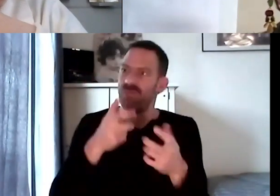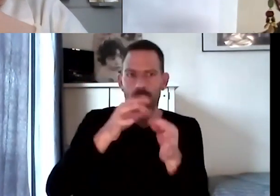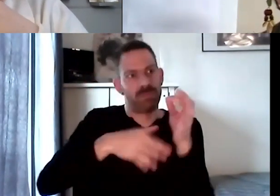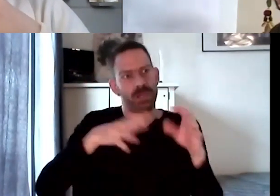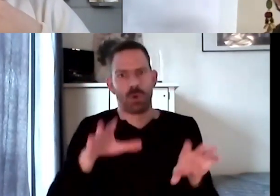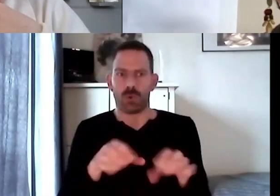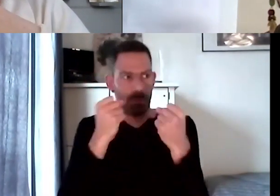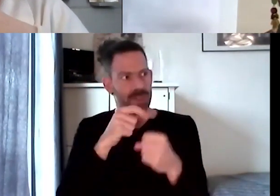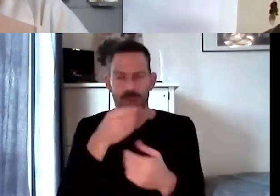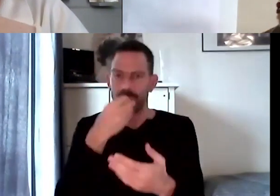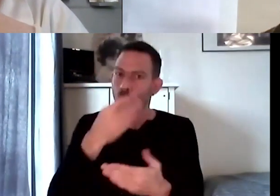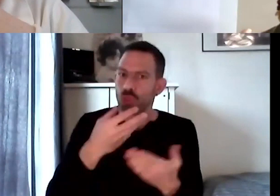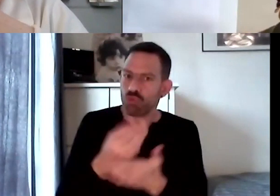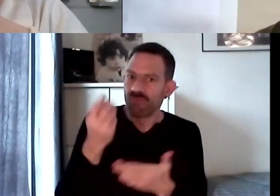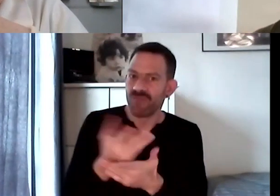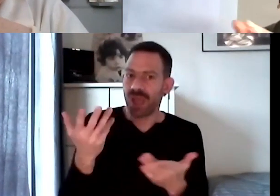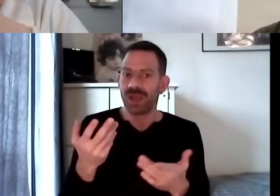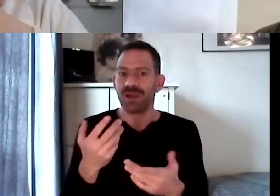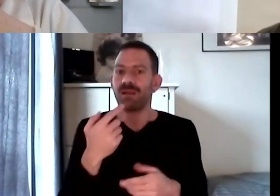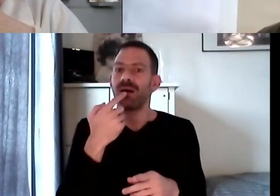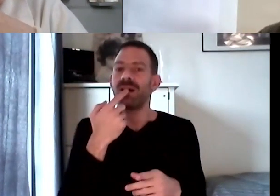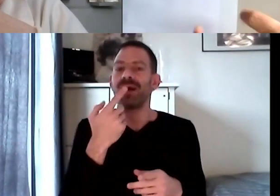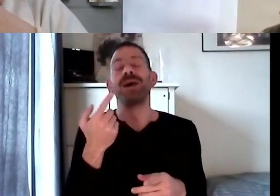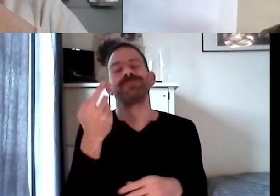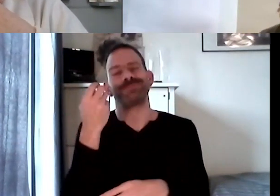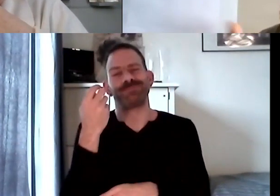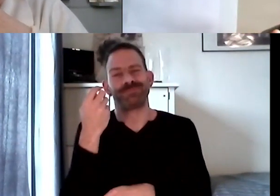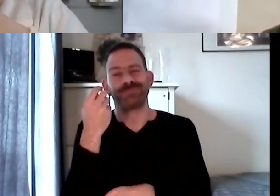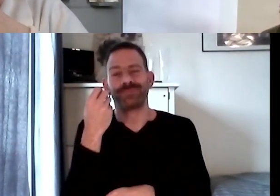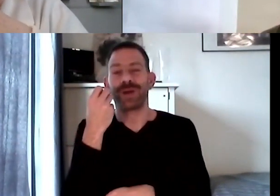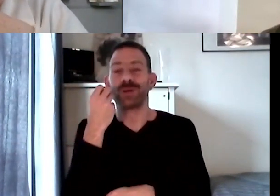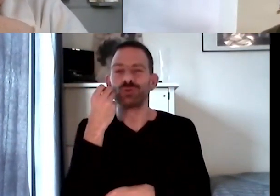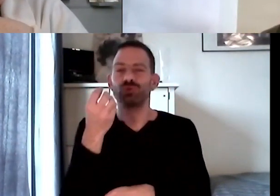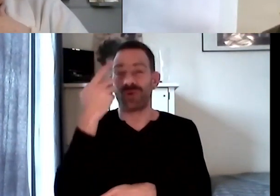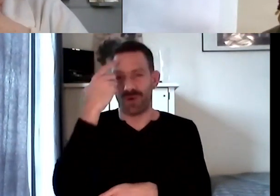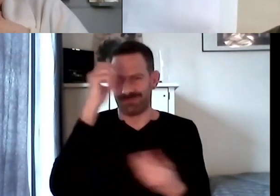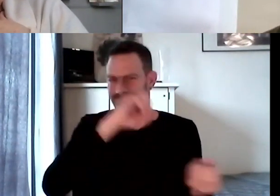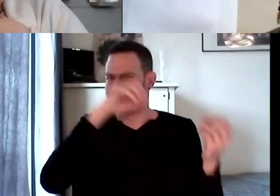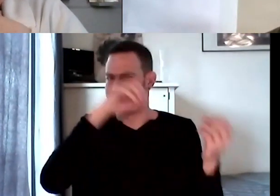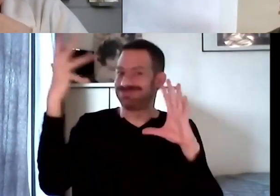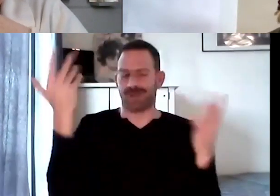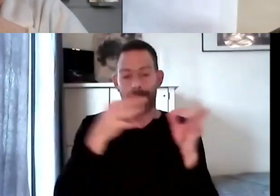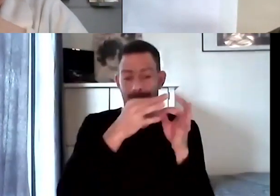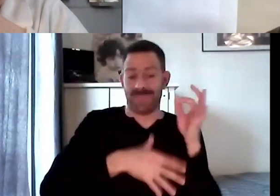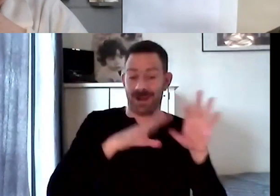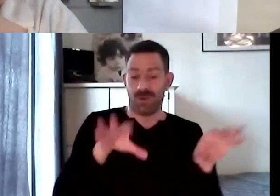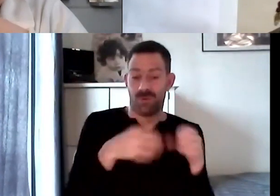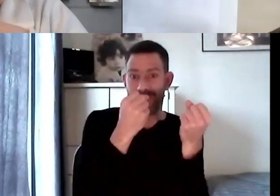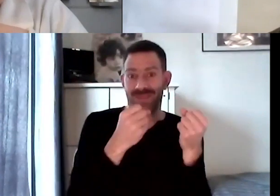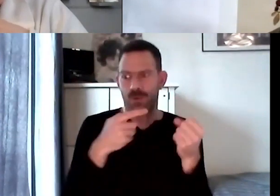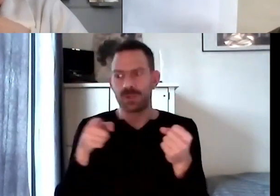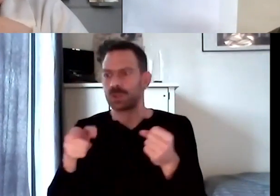compétences. Ça n'est pas forcément parce qu'elle veut, parce que souvent est attaché au bilan de compétences le fait que le salarié veuille